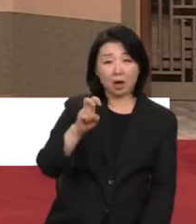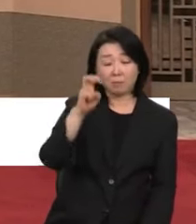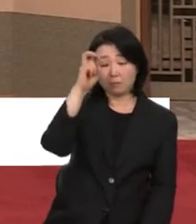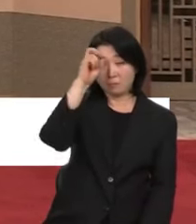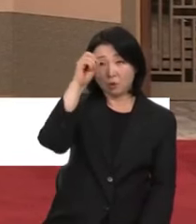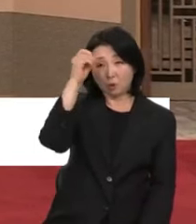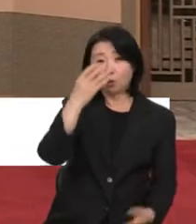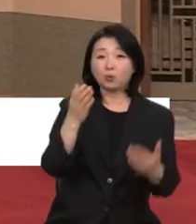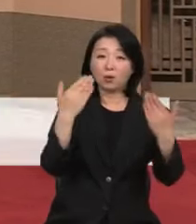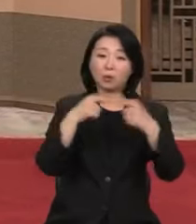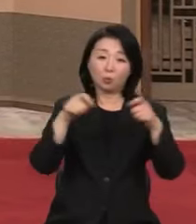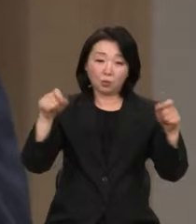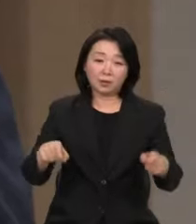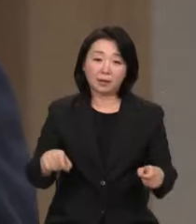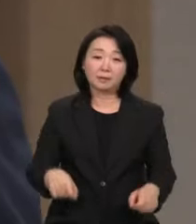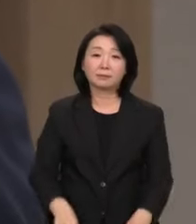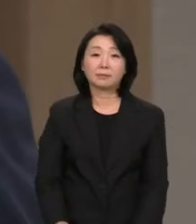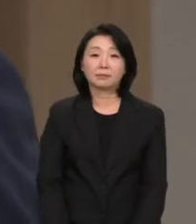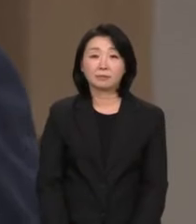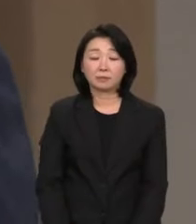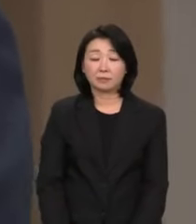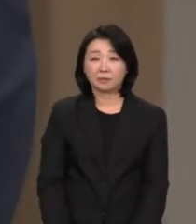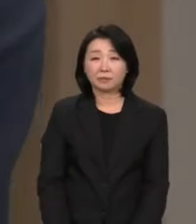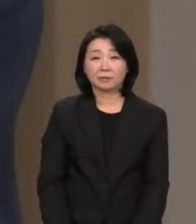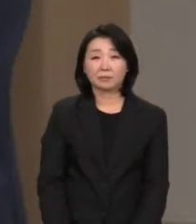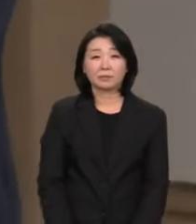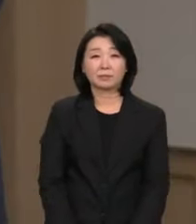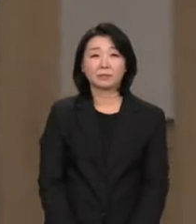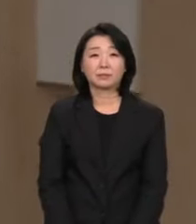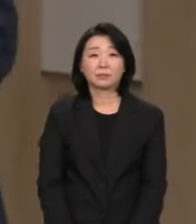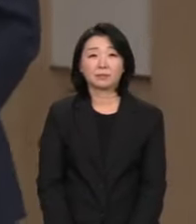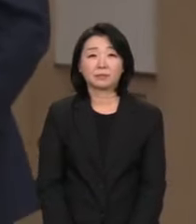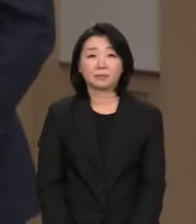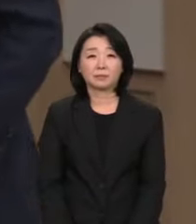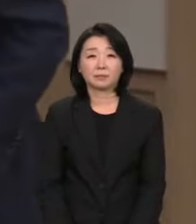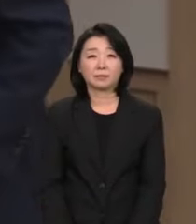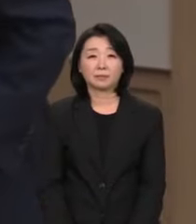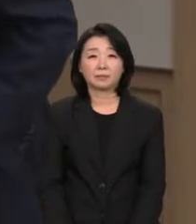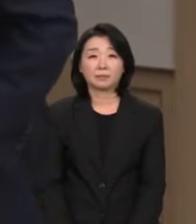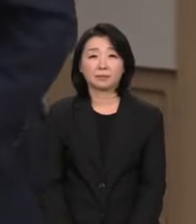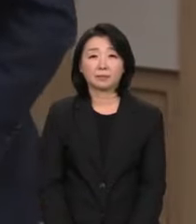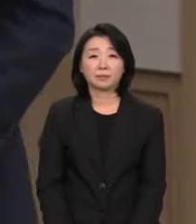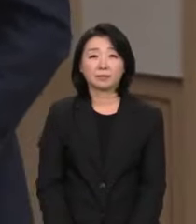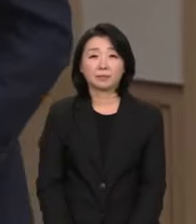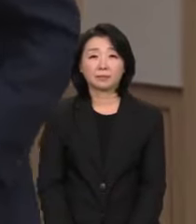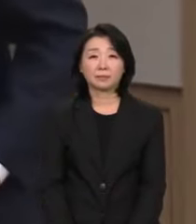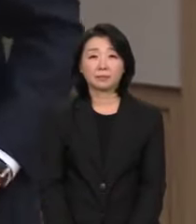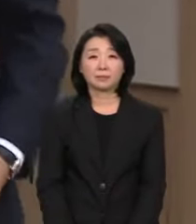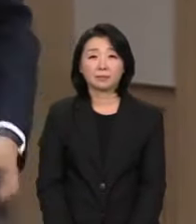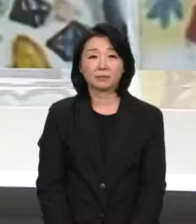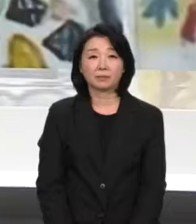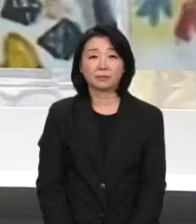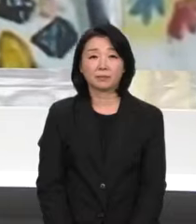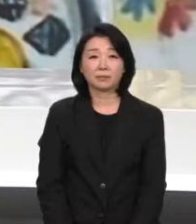동기동창으로 잘 알려져 있습니다. 중국 베이징에서 JTBC 이도성입니다.